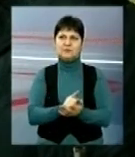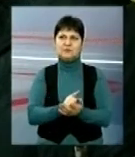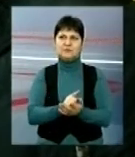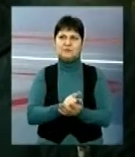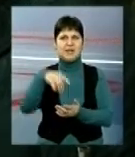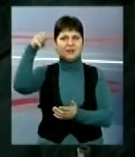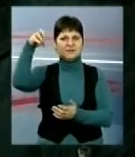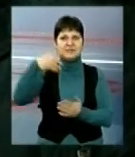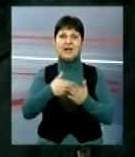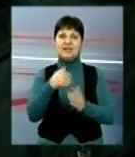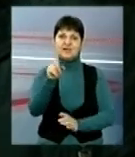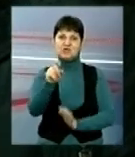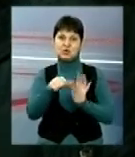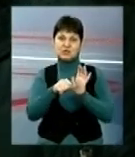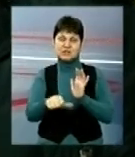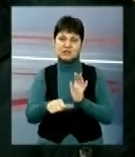світильники від 106 до